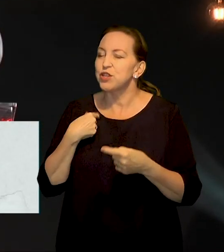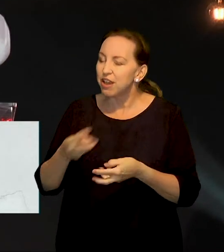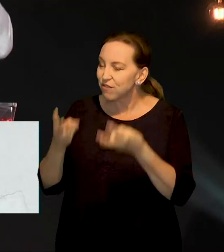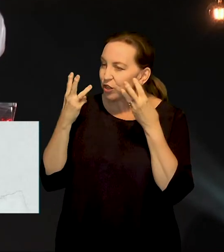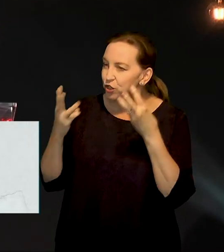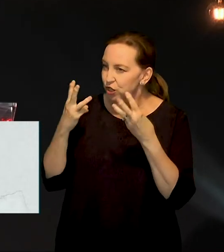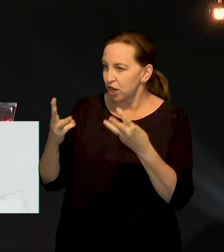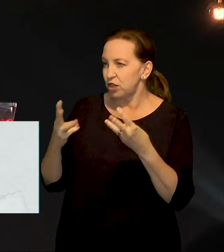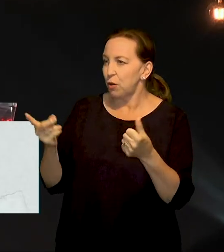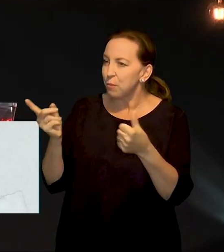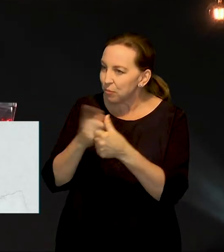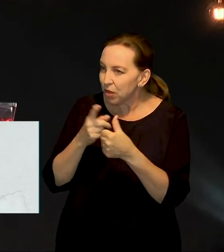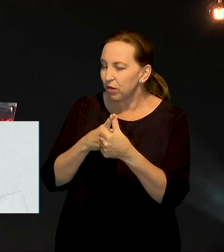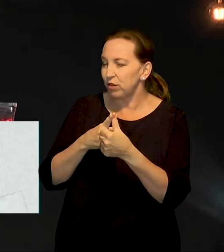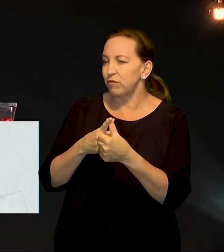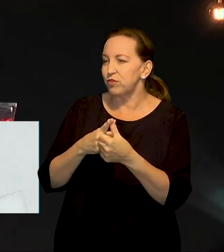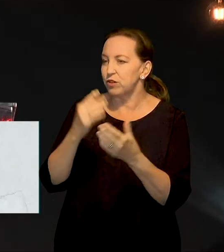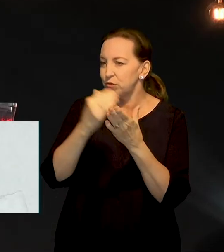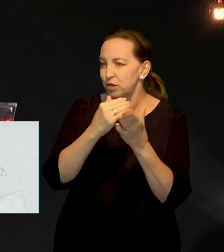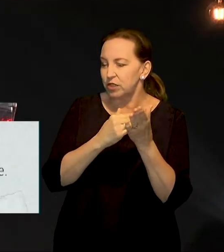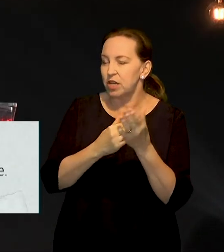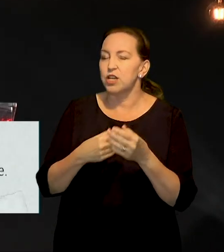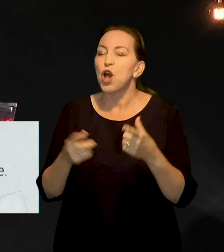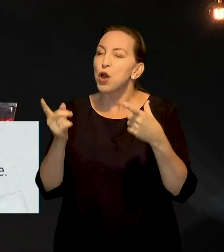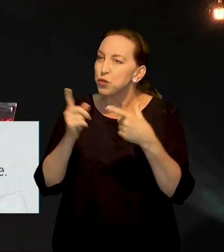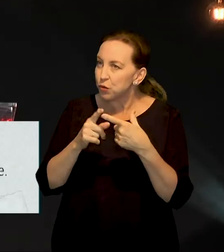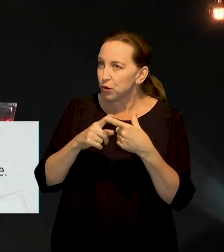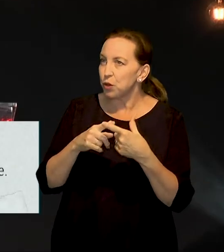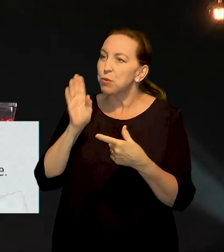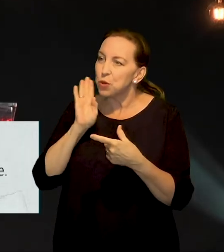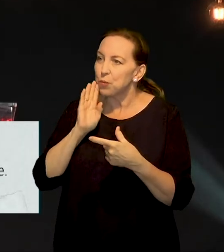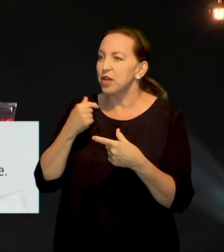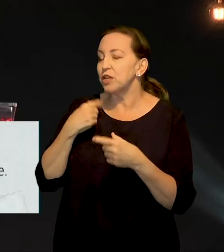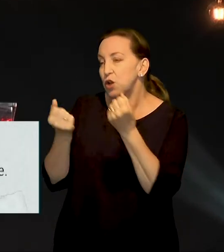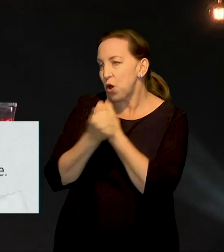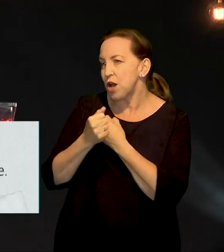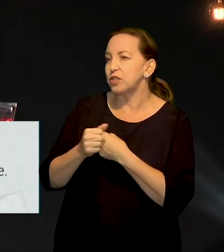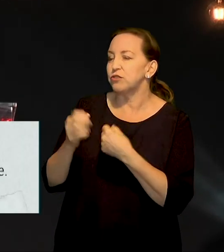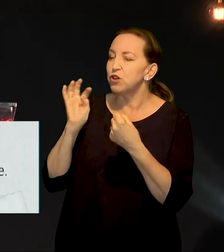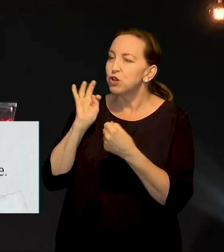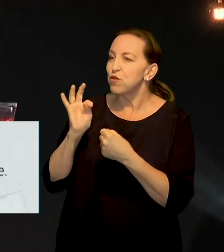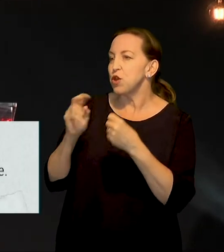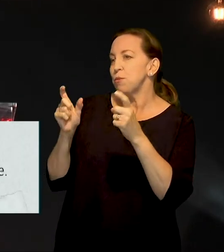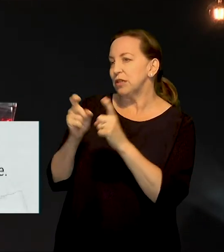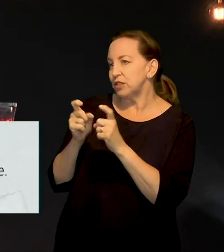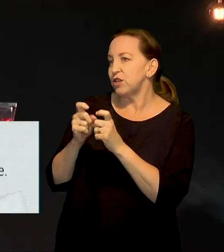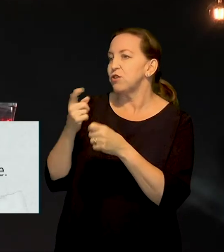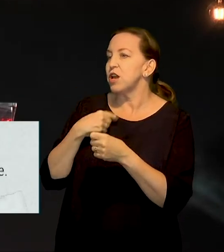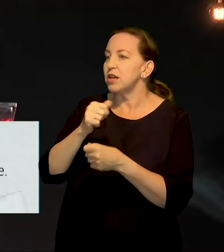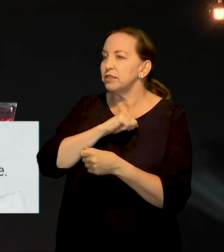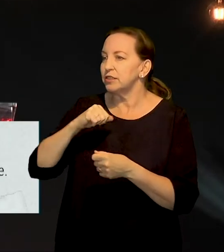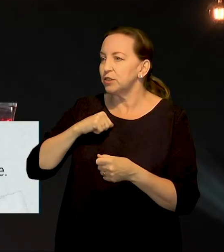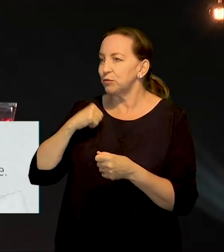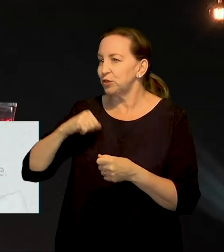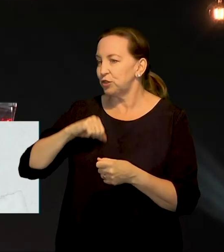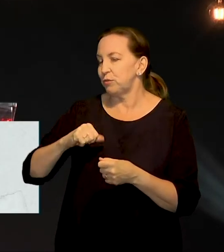Pójdźmy głębiej. Czy znam właściciela winnicy na tyle, że rozumiem jego motywację?